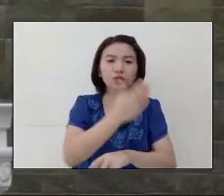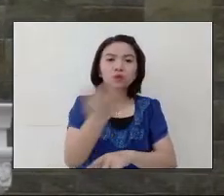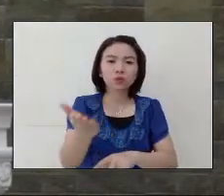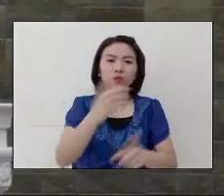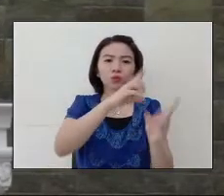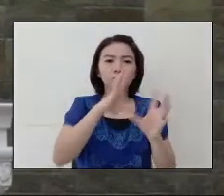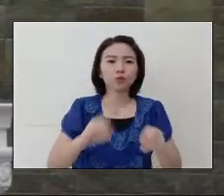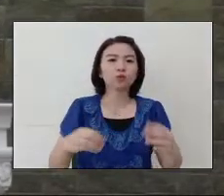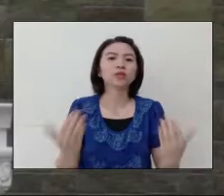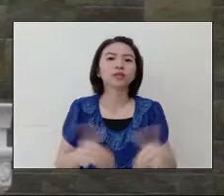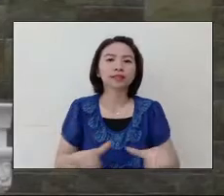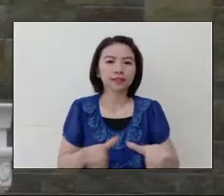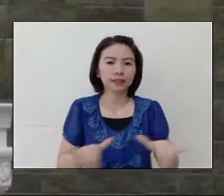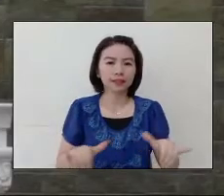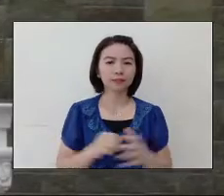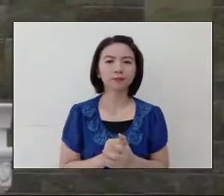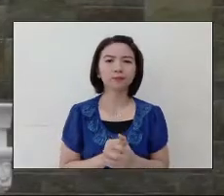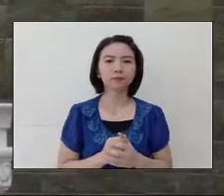yung hindi nakakulong.